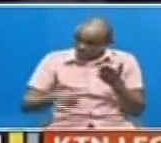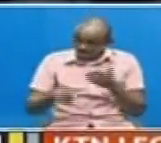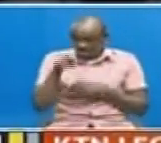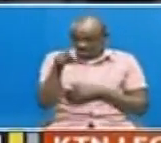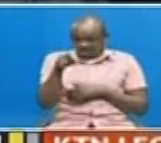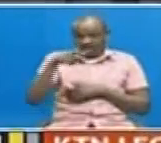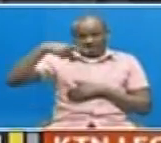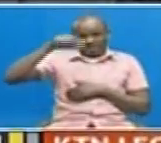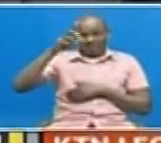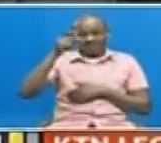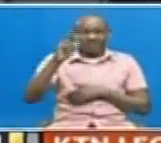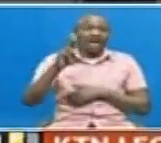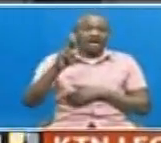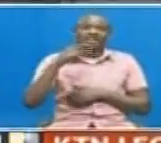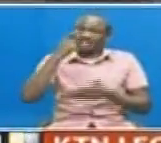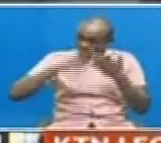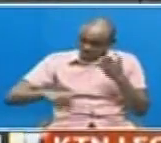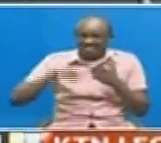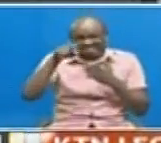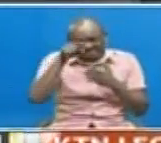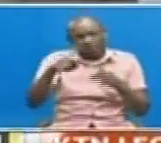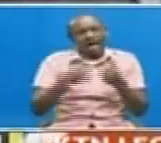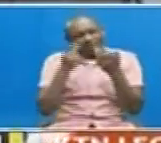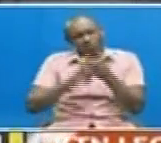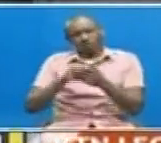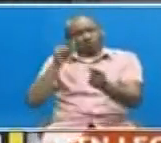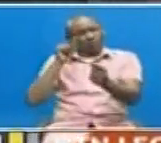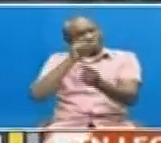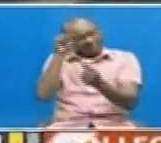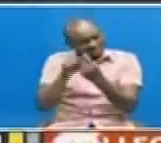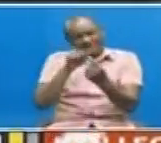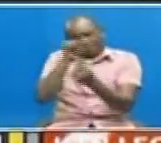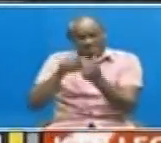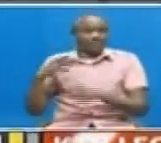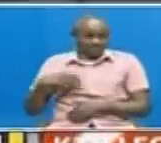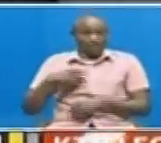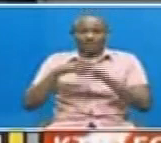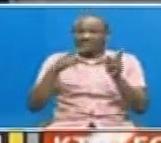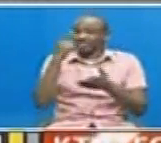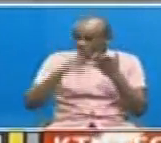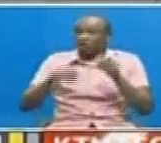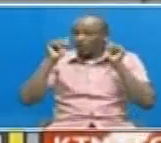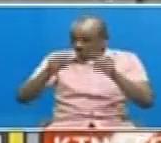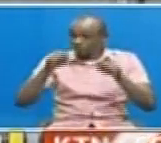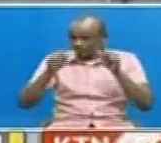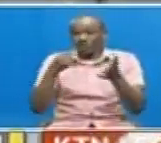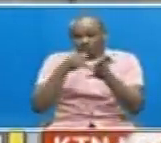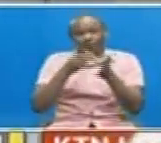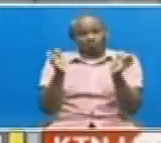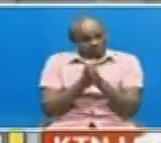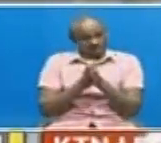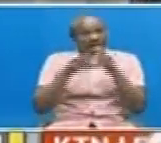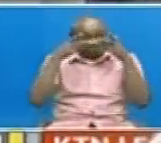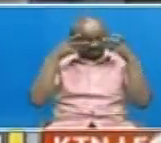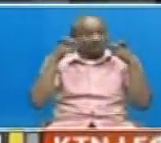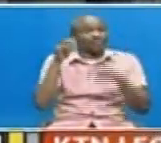Kusini Peter Teleo alisema hilo lilikuwa shambulizi la kuwalenga watu fulani, lakini alikubali kuwepo kwa uhusiano na kundi la kigaidi